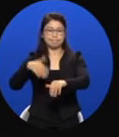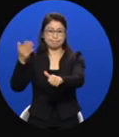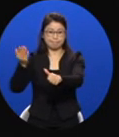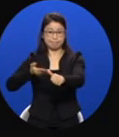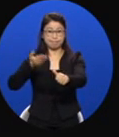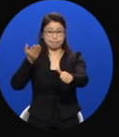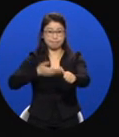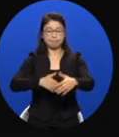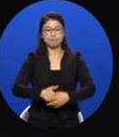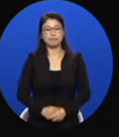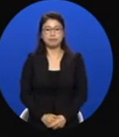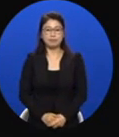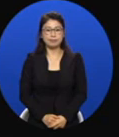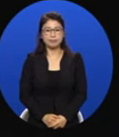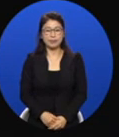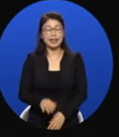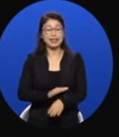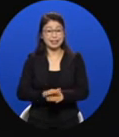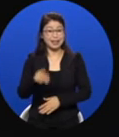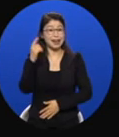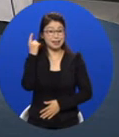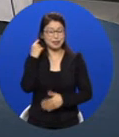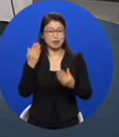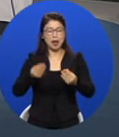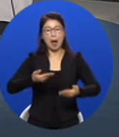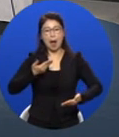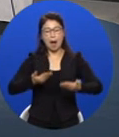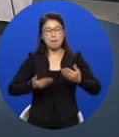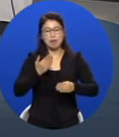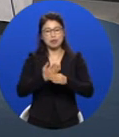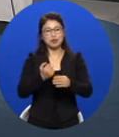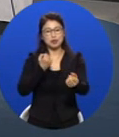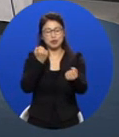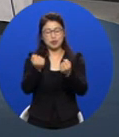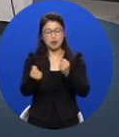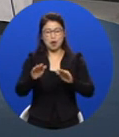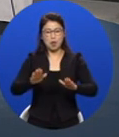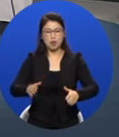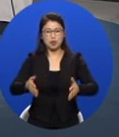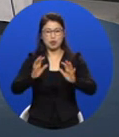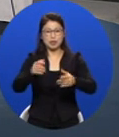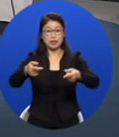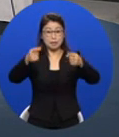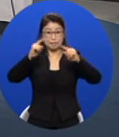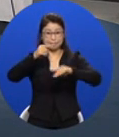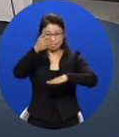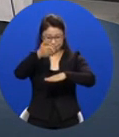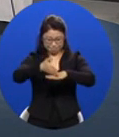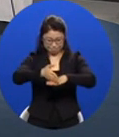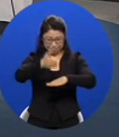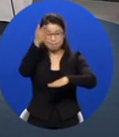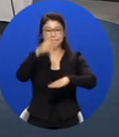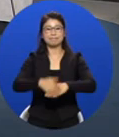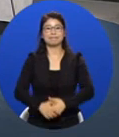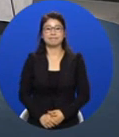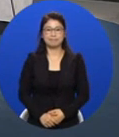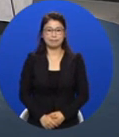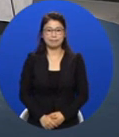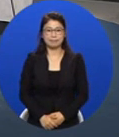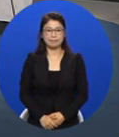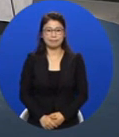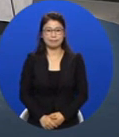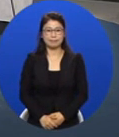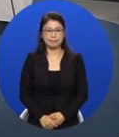바랍니다. 네, 잘 들었습니다. 네, 바쁜 일정 가운데 오늘 토론에 참석해 주셔서 고맙습니다. 네, 감사합니다.